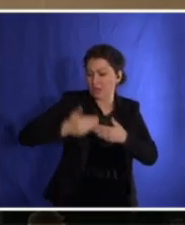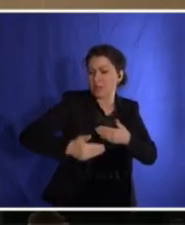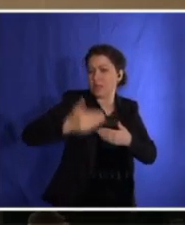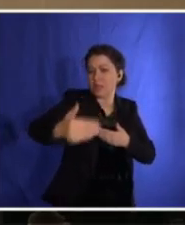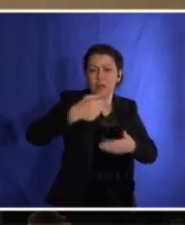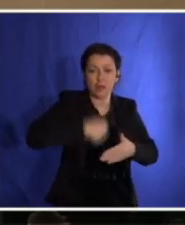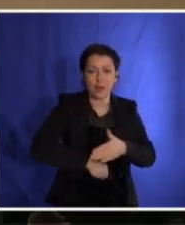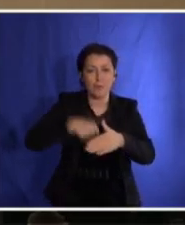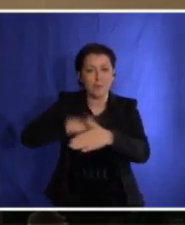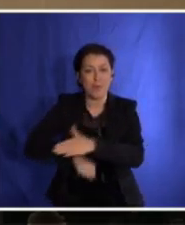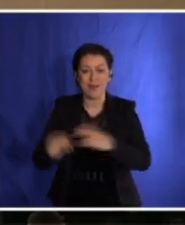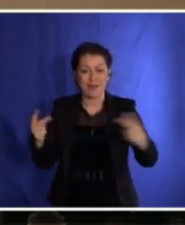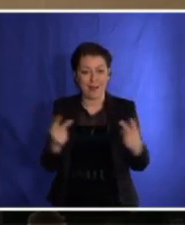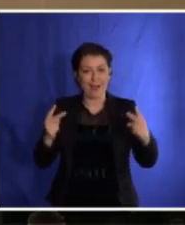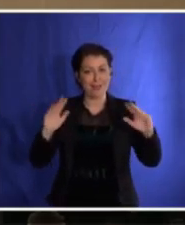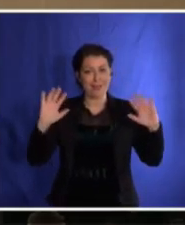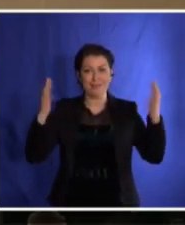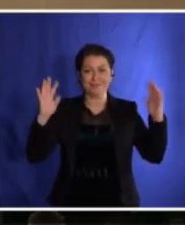sind.